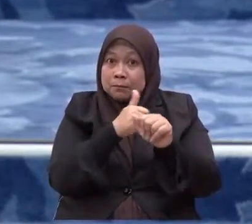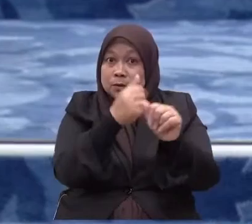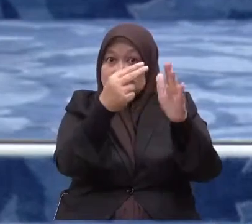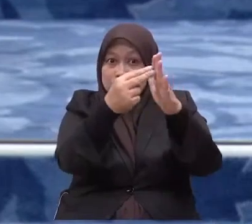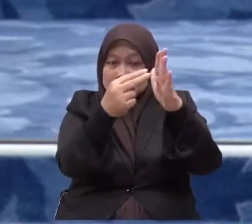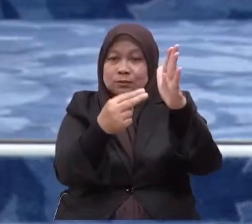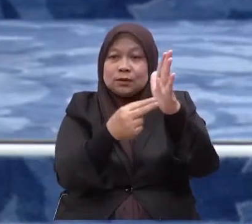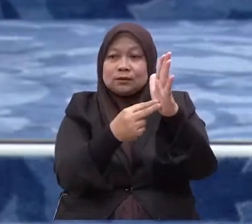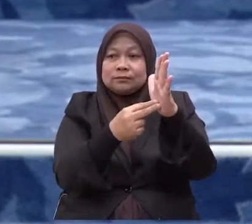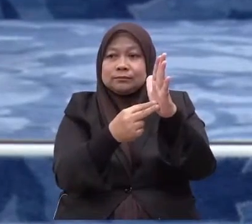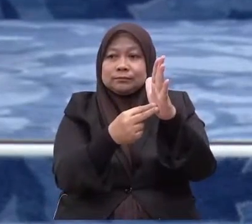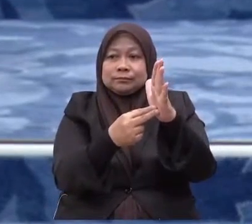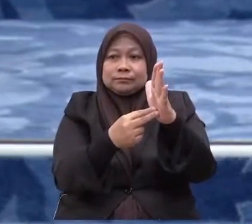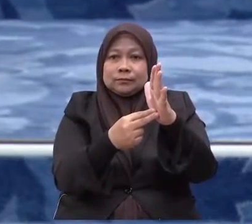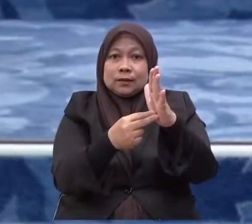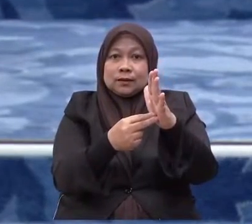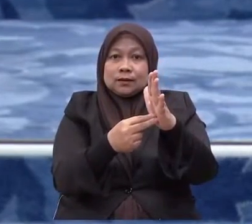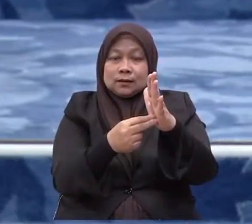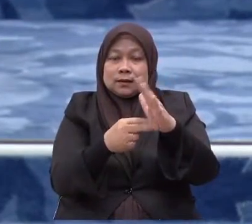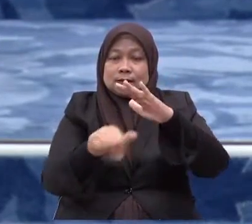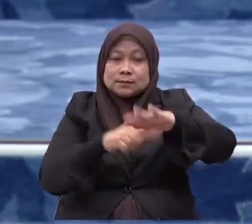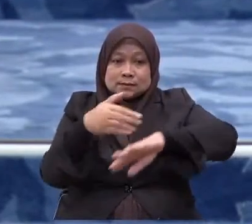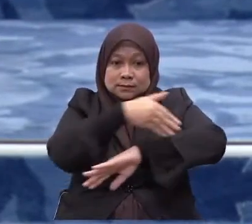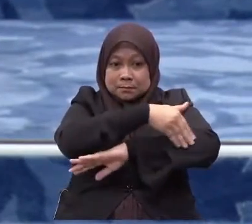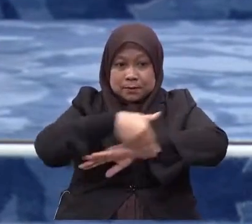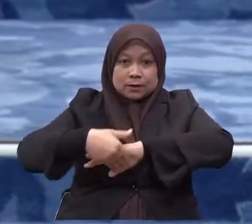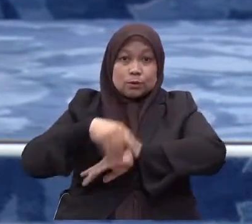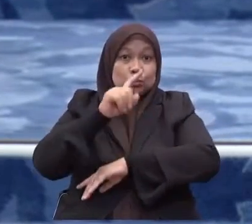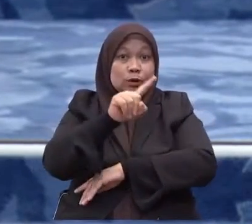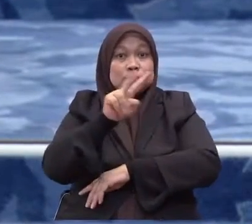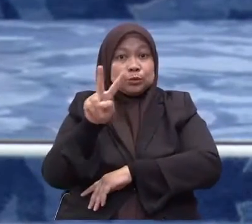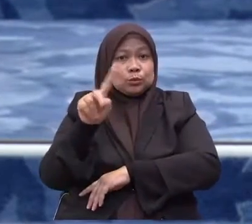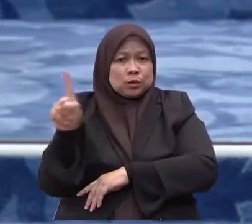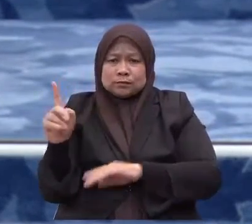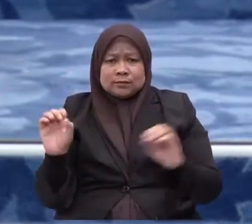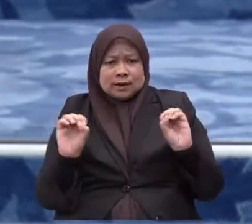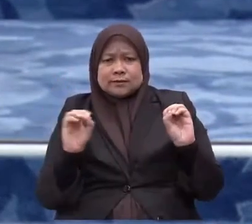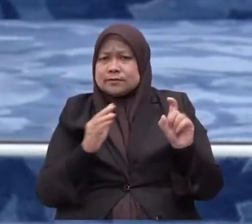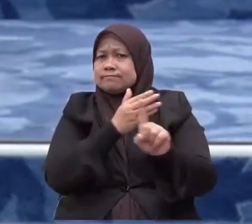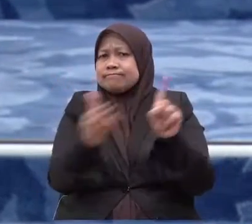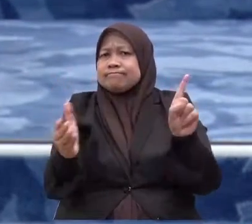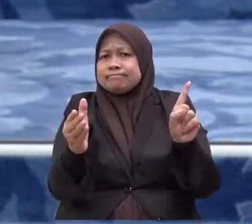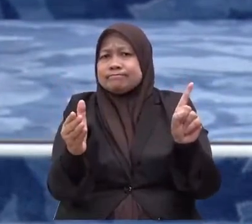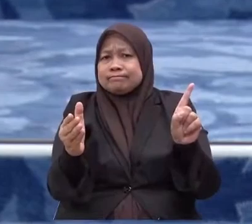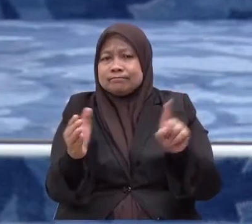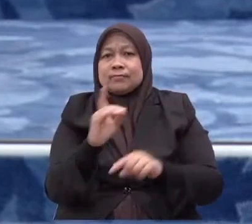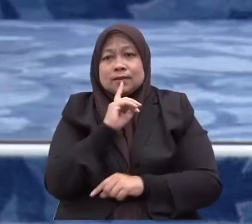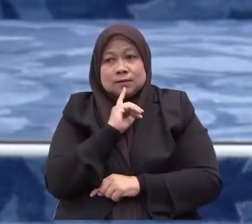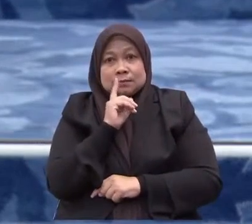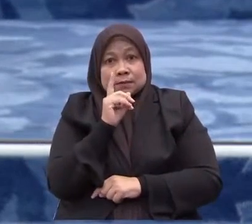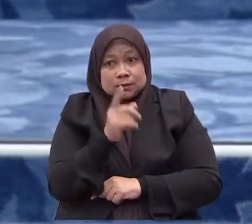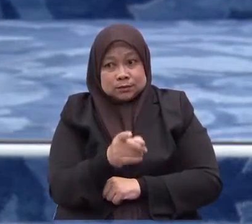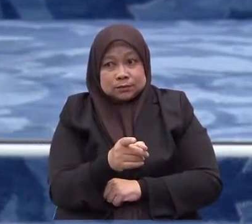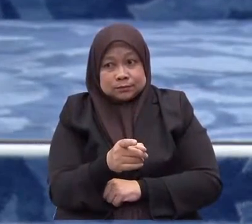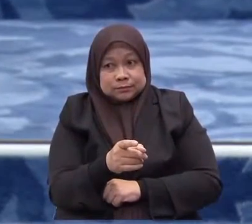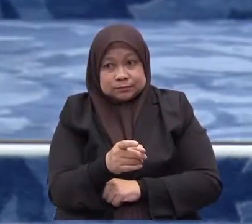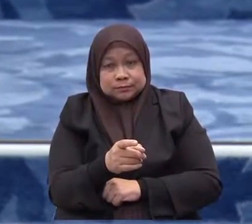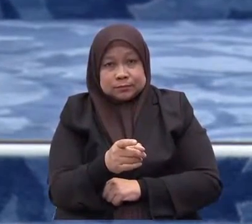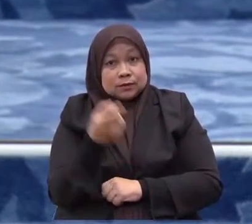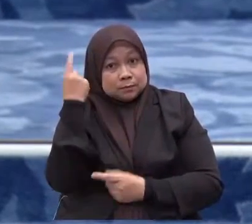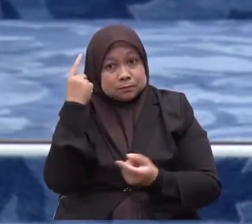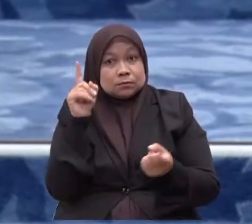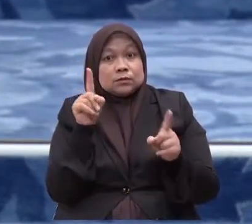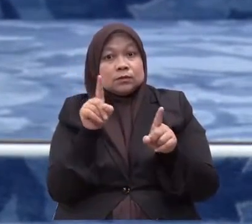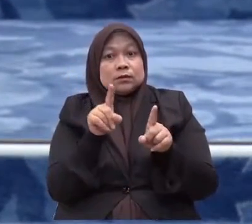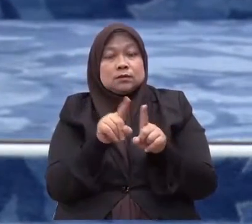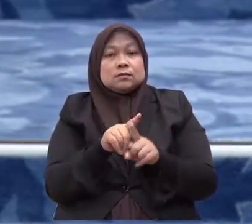peraturan asal sempadan bantuan tidak ada pelanggaran langsung yang di yang di